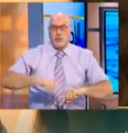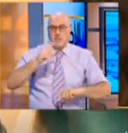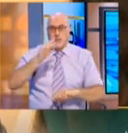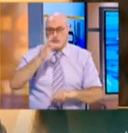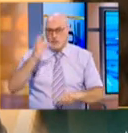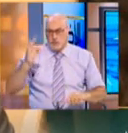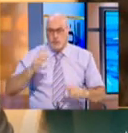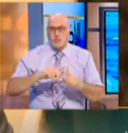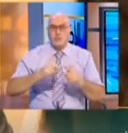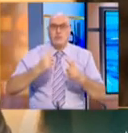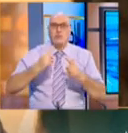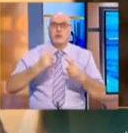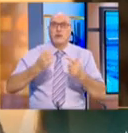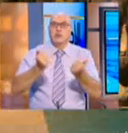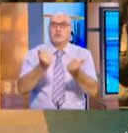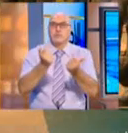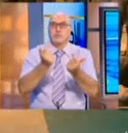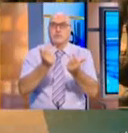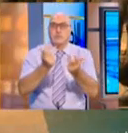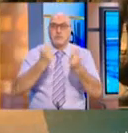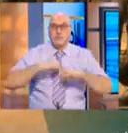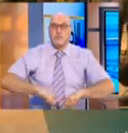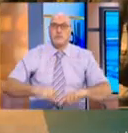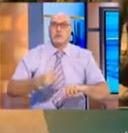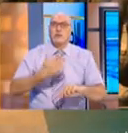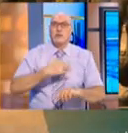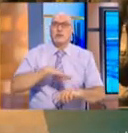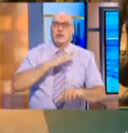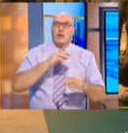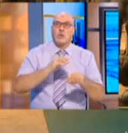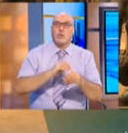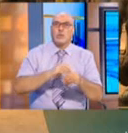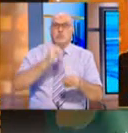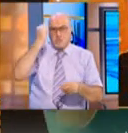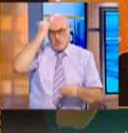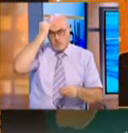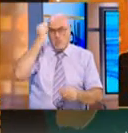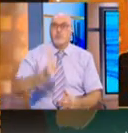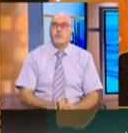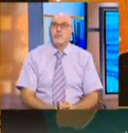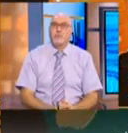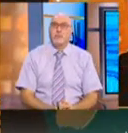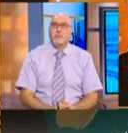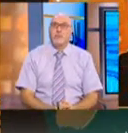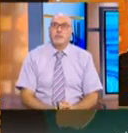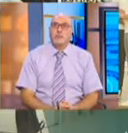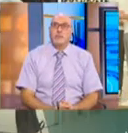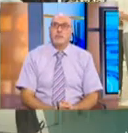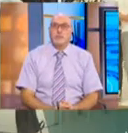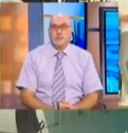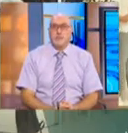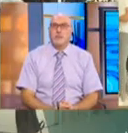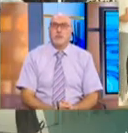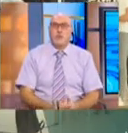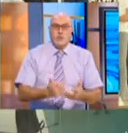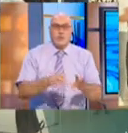ووزارة الرقمنة والإحصاء والوزارة المكلفة باقتصاد المعرفة والمؤسسات الناشئة. هذه